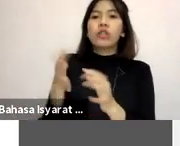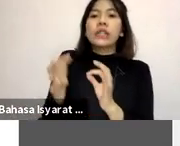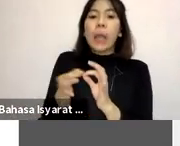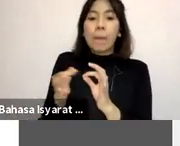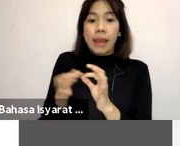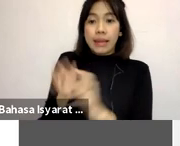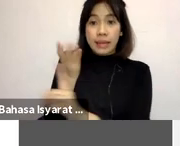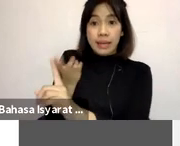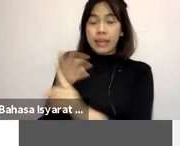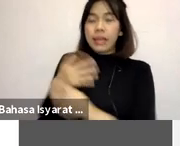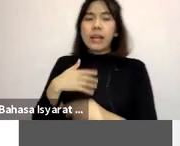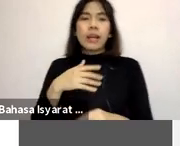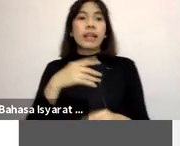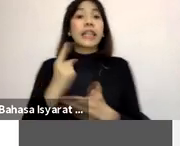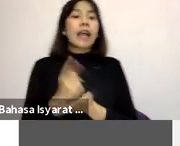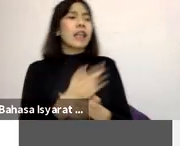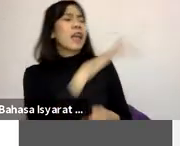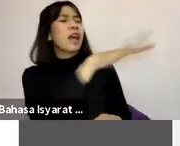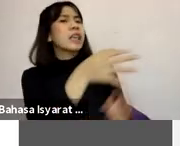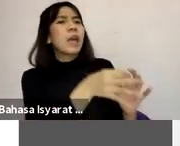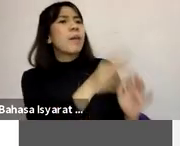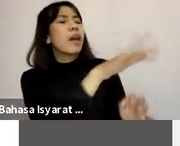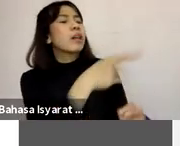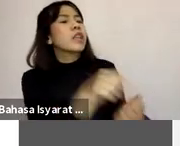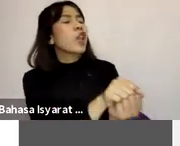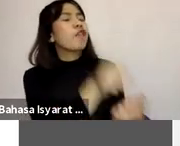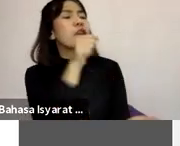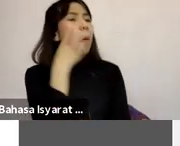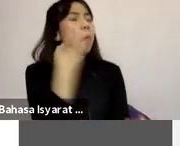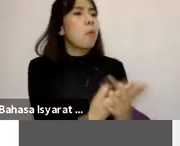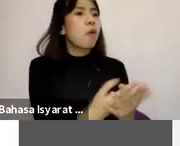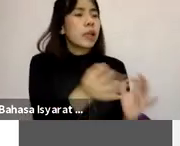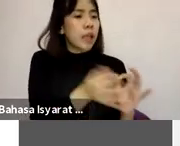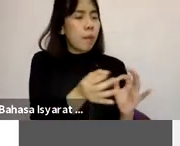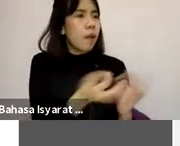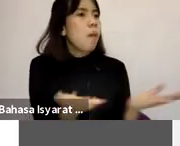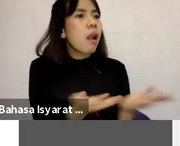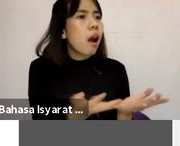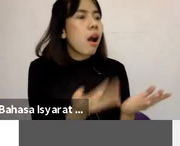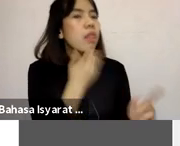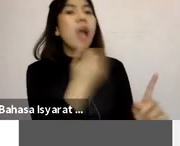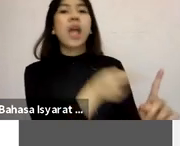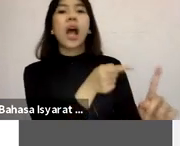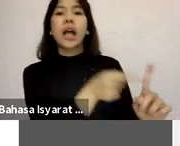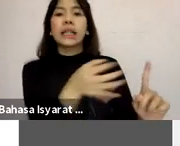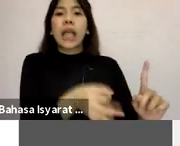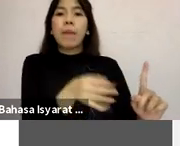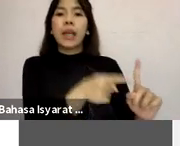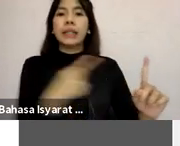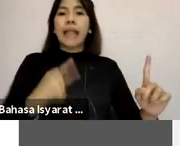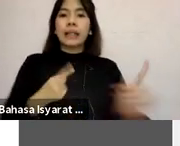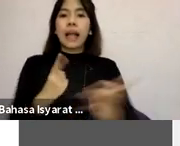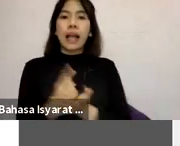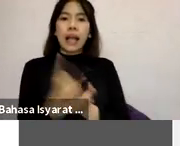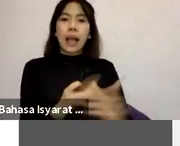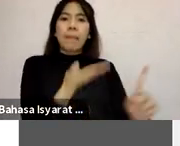mana apa sertifikat anda sebagai GPI nah Jaksa ini susu yang meminta